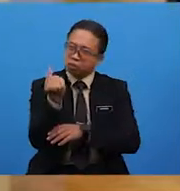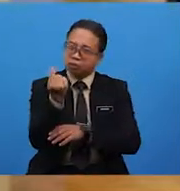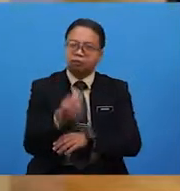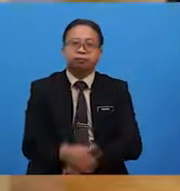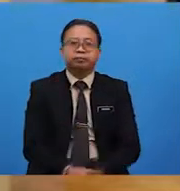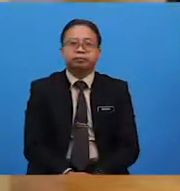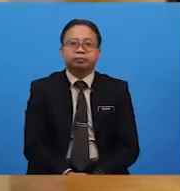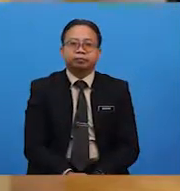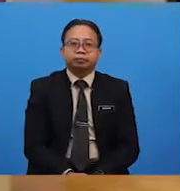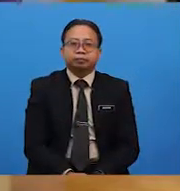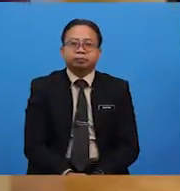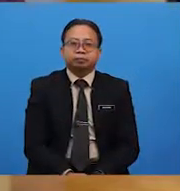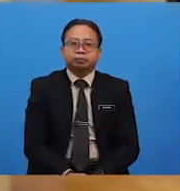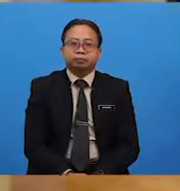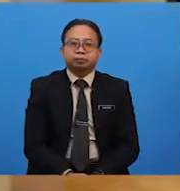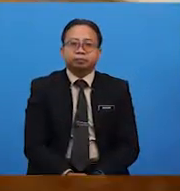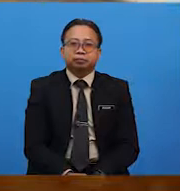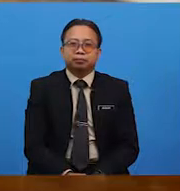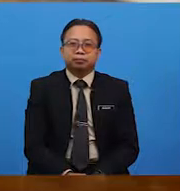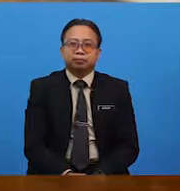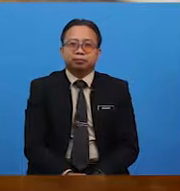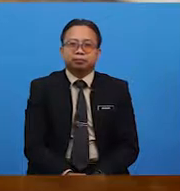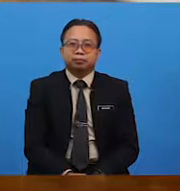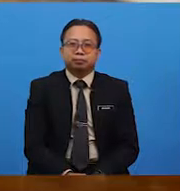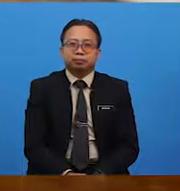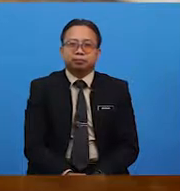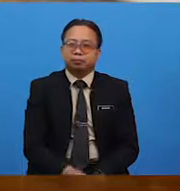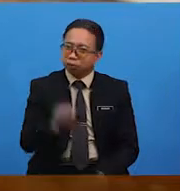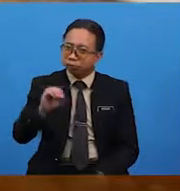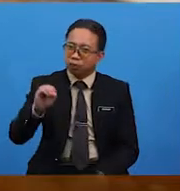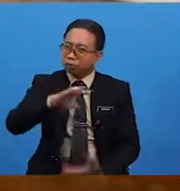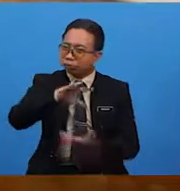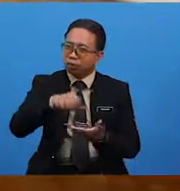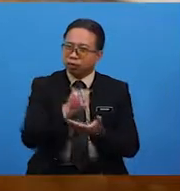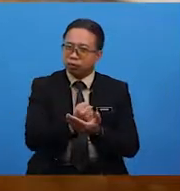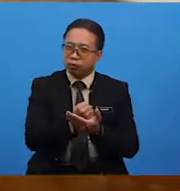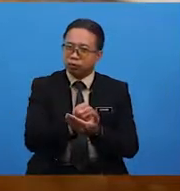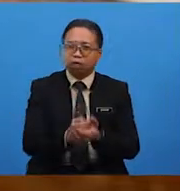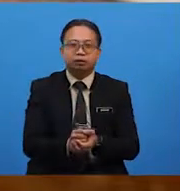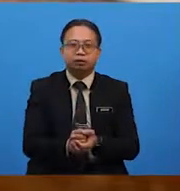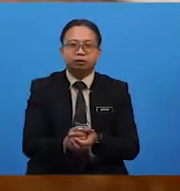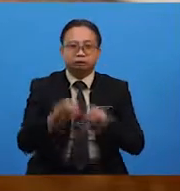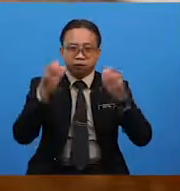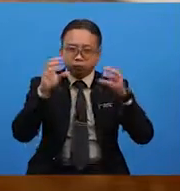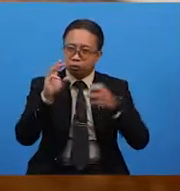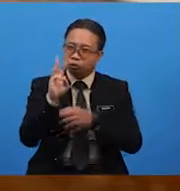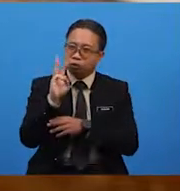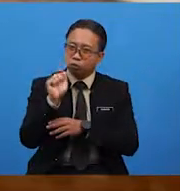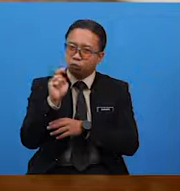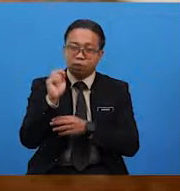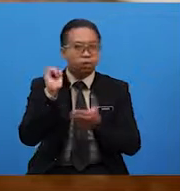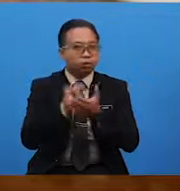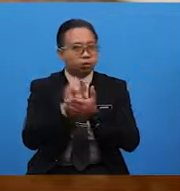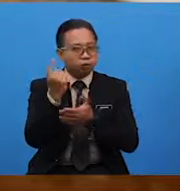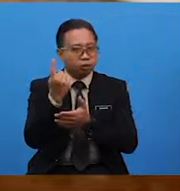mengajar ramai jempol kaki Italia hai hahaha oke deh pelajar-pelajar sekali ada juga guru-guru dua sanyantik warna pelek etnis